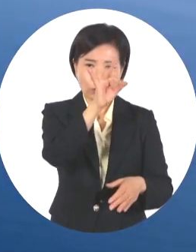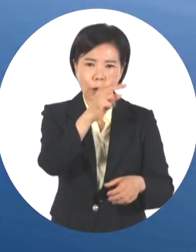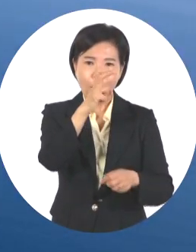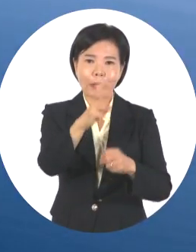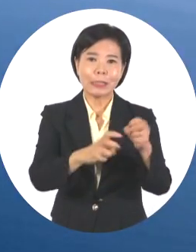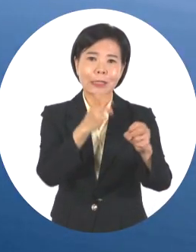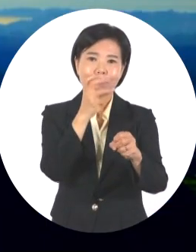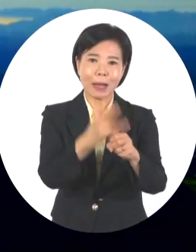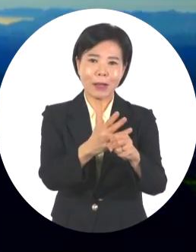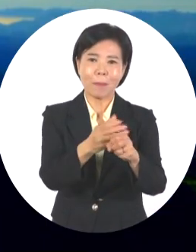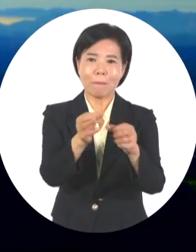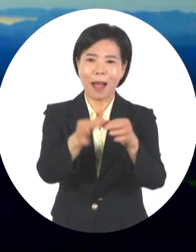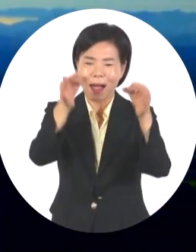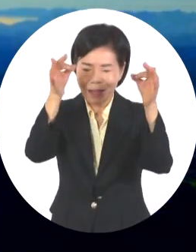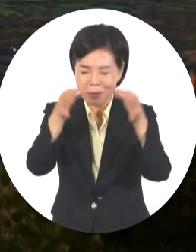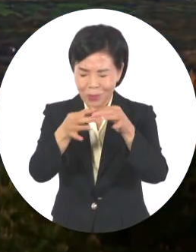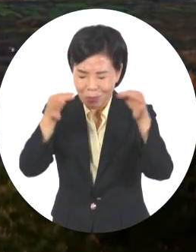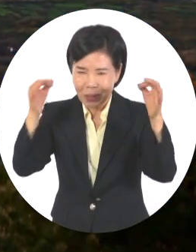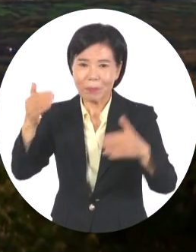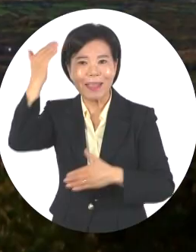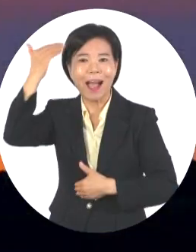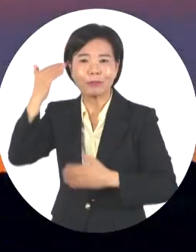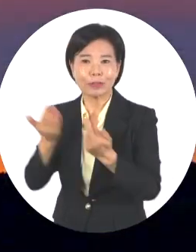만에 한국에서 다시 열리며